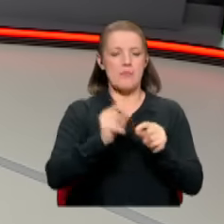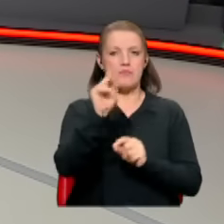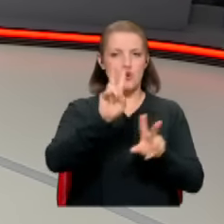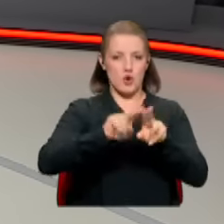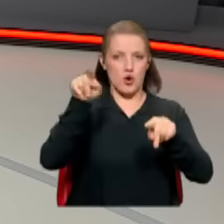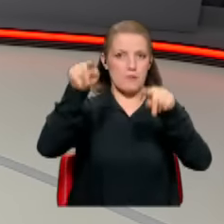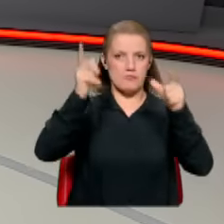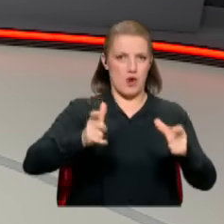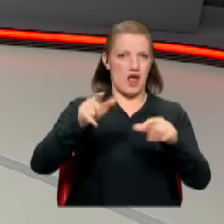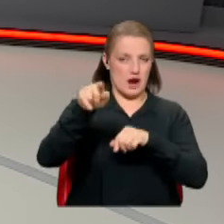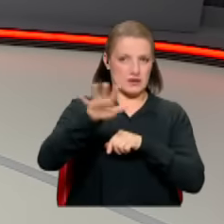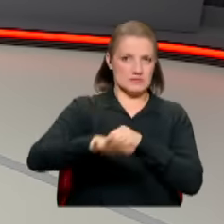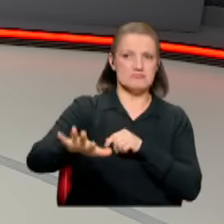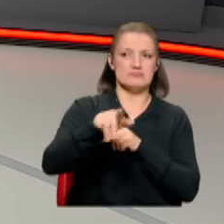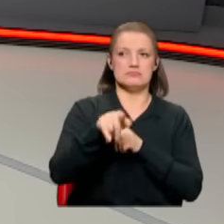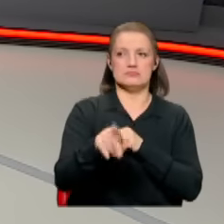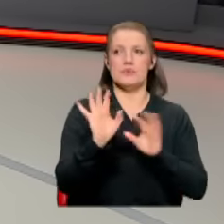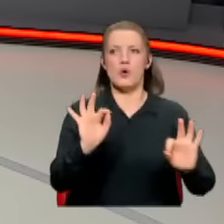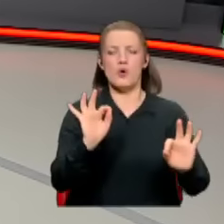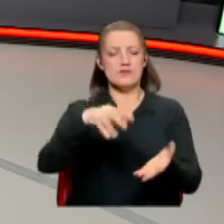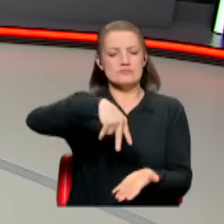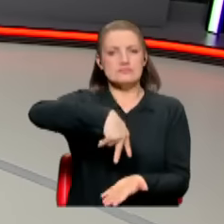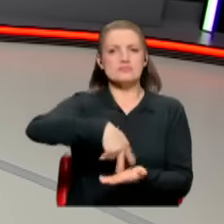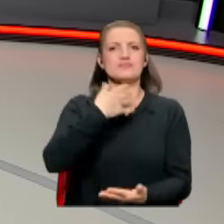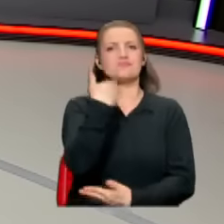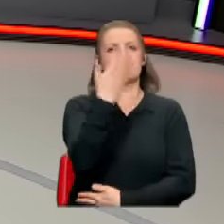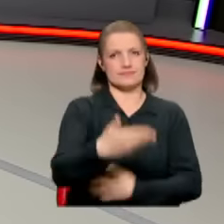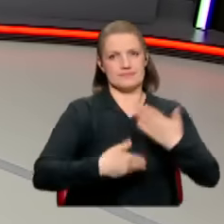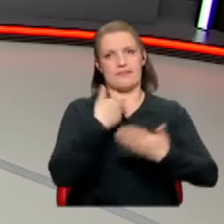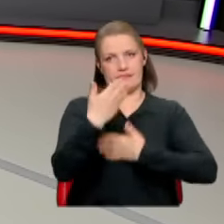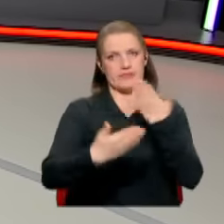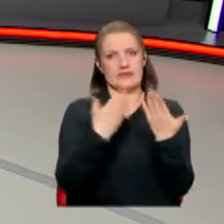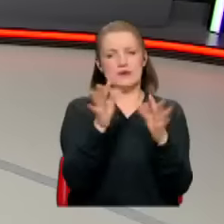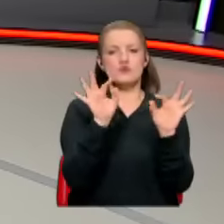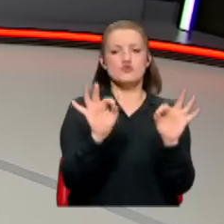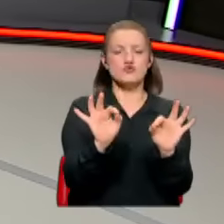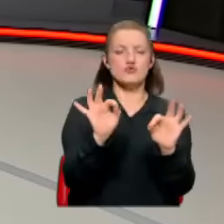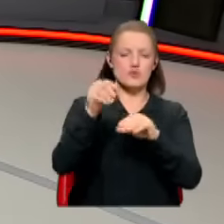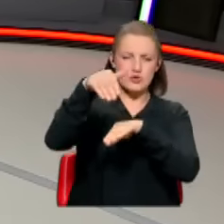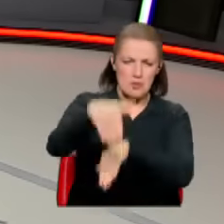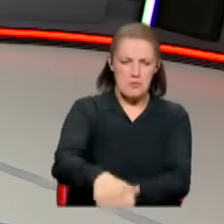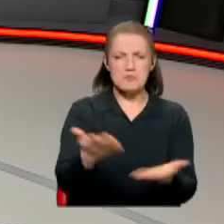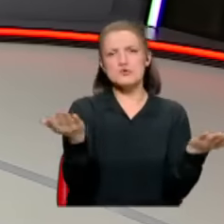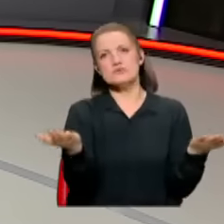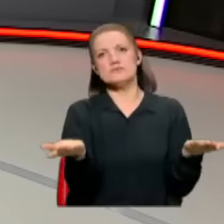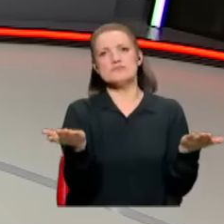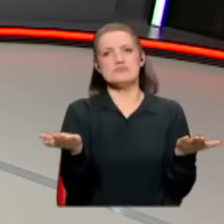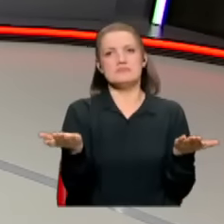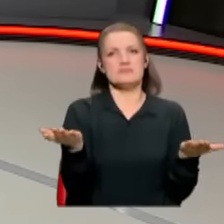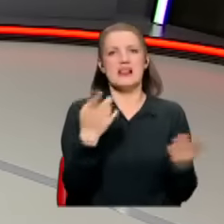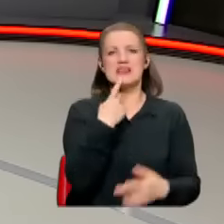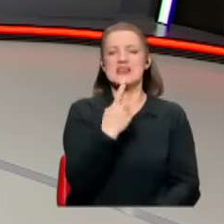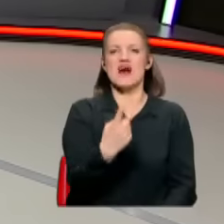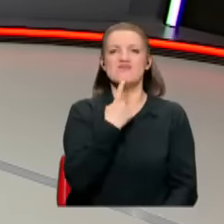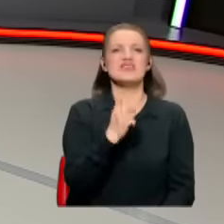buralarda böyle kürsüde konuşurken şunu gömüyor muyuz, bunu gömüyor muyuz diye